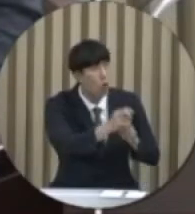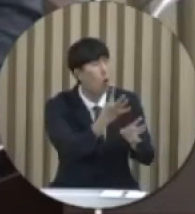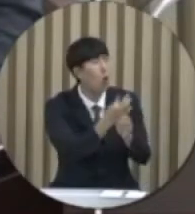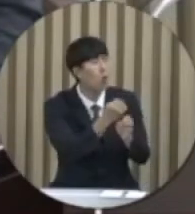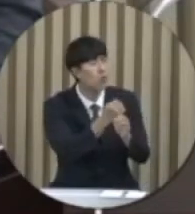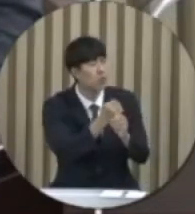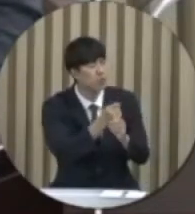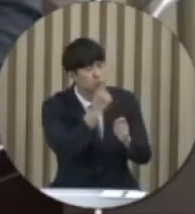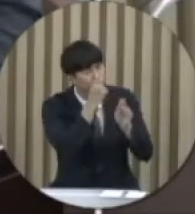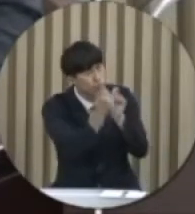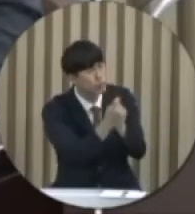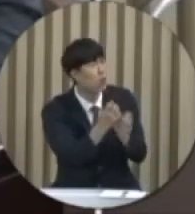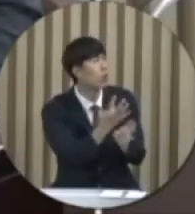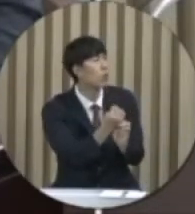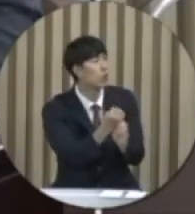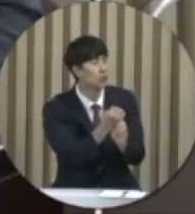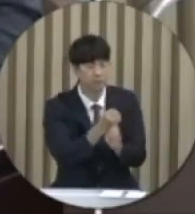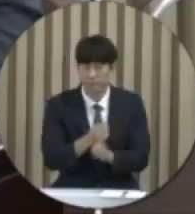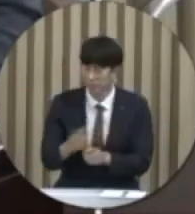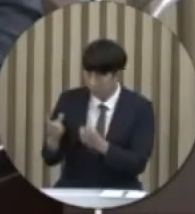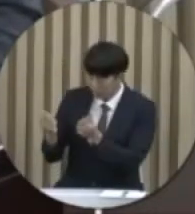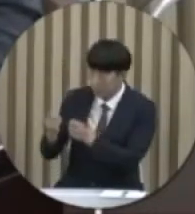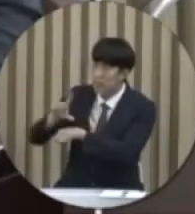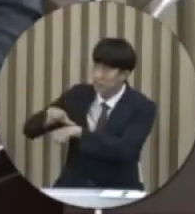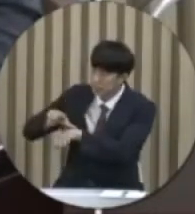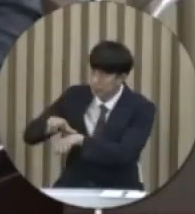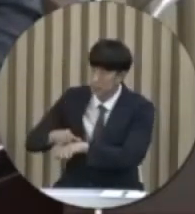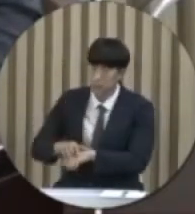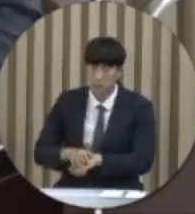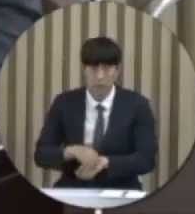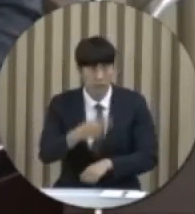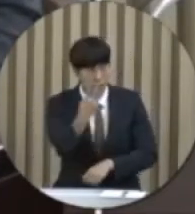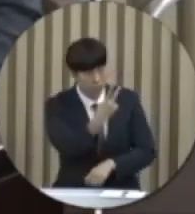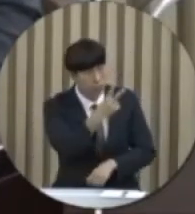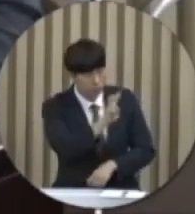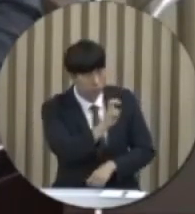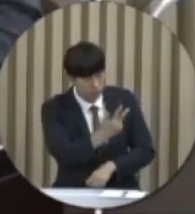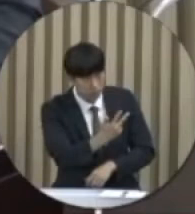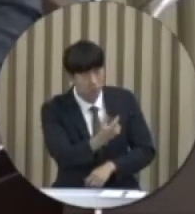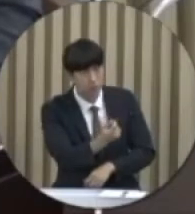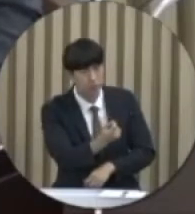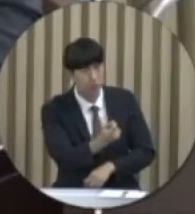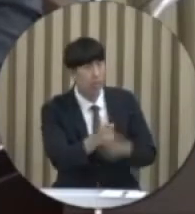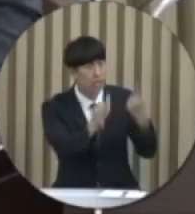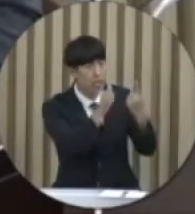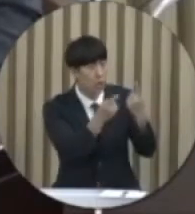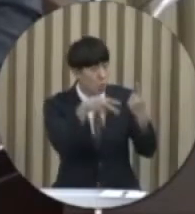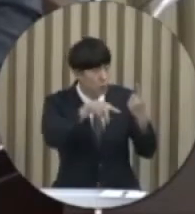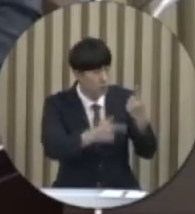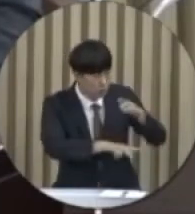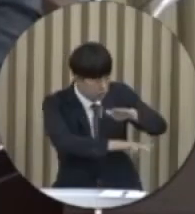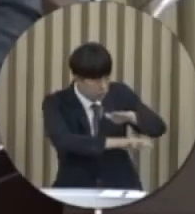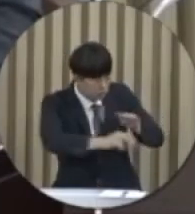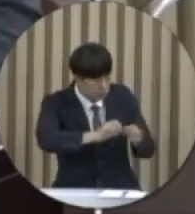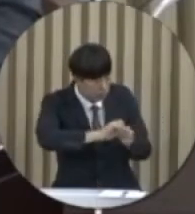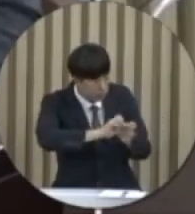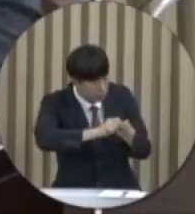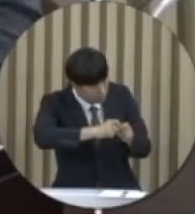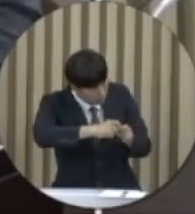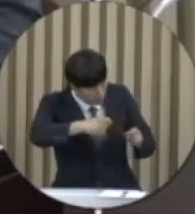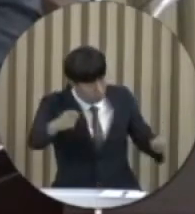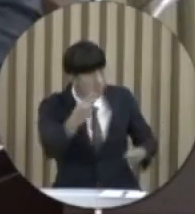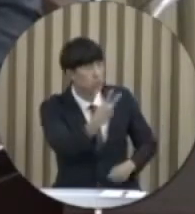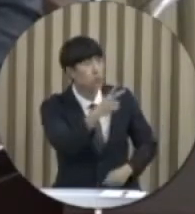도달하죠? 비슷한 시기입니다. 예, 이것도 2027년도입니다. 또 1호선 연장 역시도 2027년도를 다 목표로